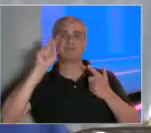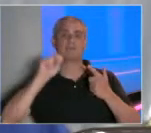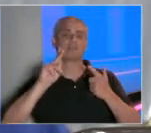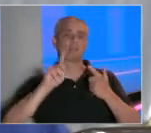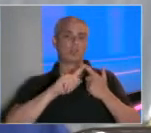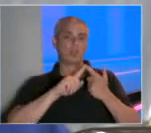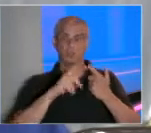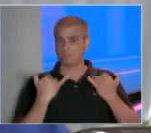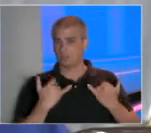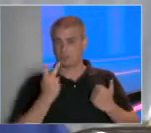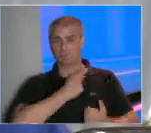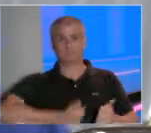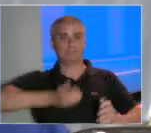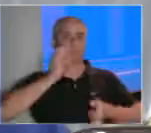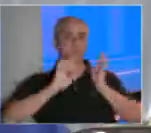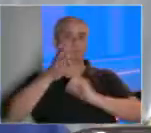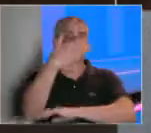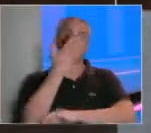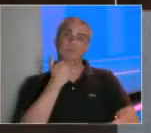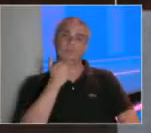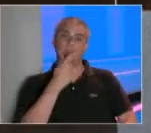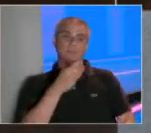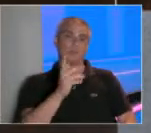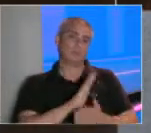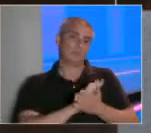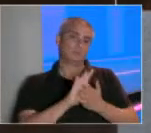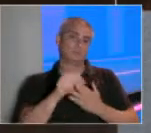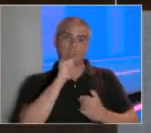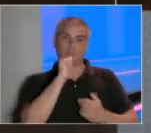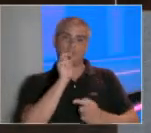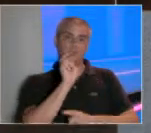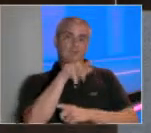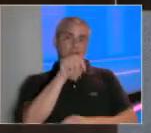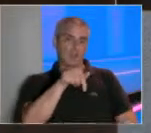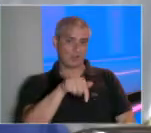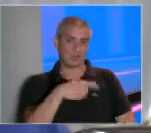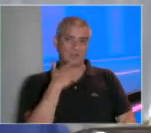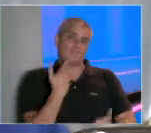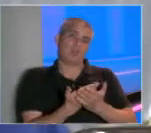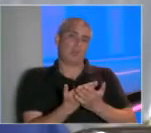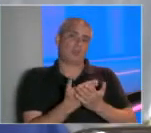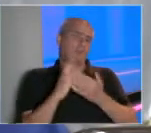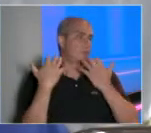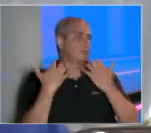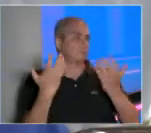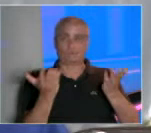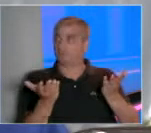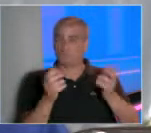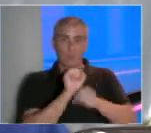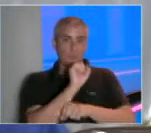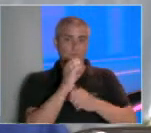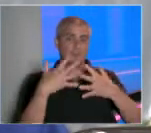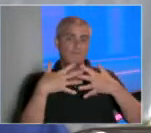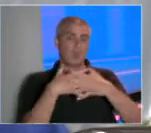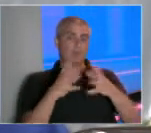ניסנקורן, נכון להיום שר המשפטים של מדינת ישראל. הוא פשוט לא רצה לעלות הנה ולהודות בפני האולם הזה, אופוזיציה